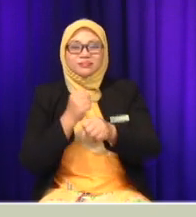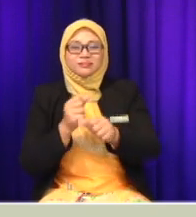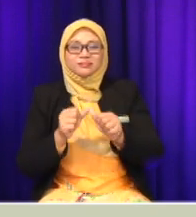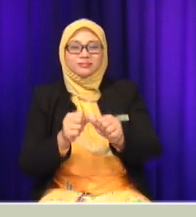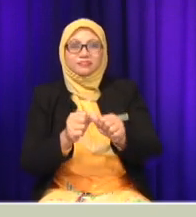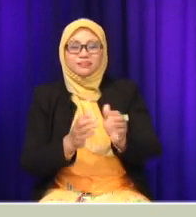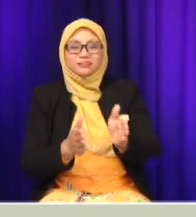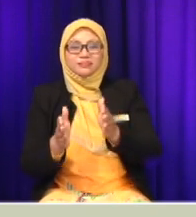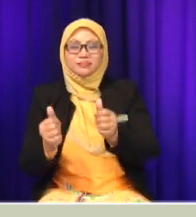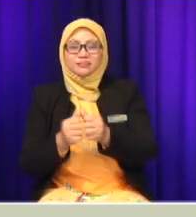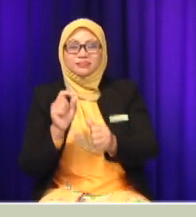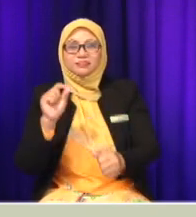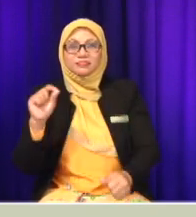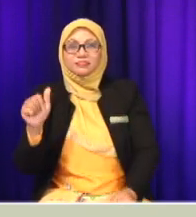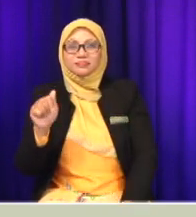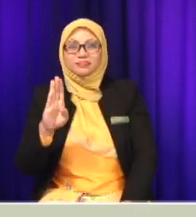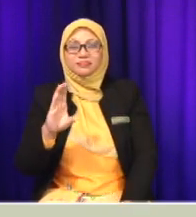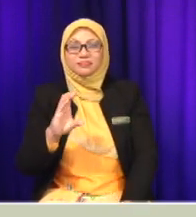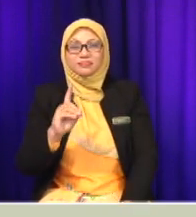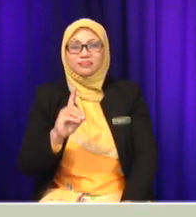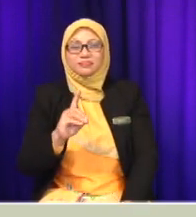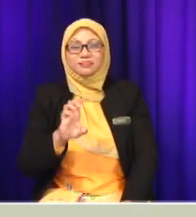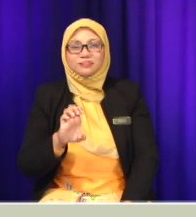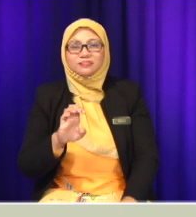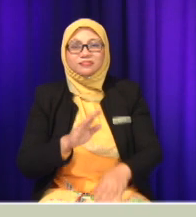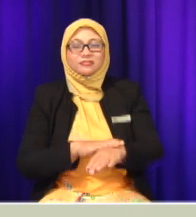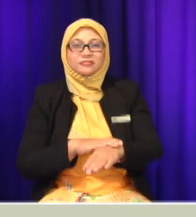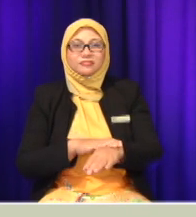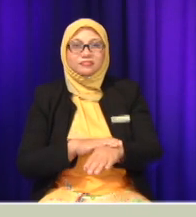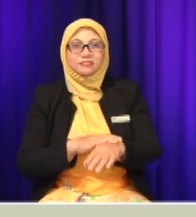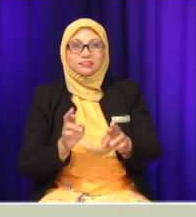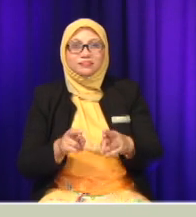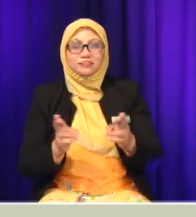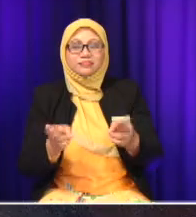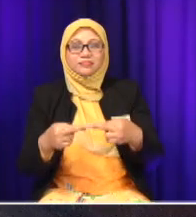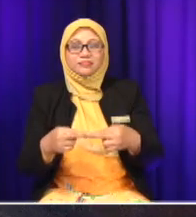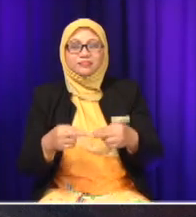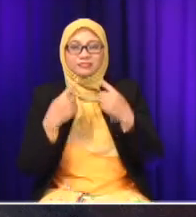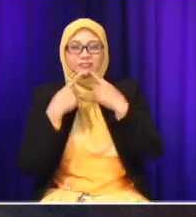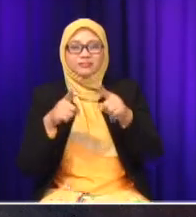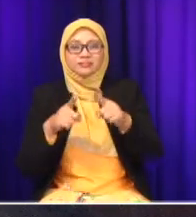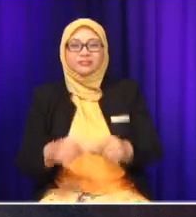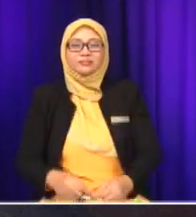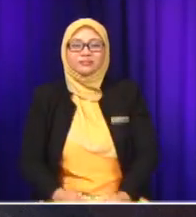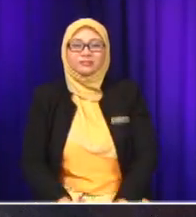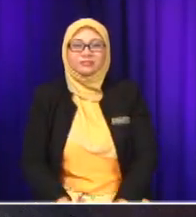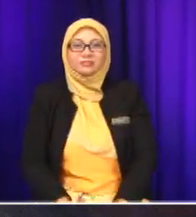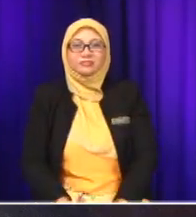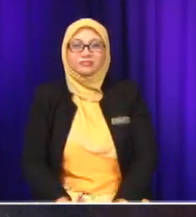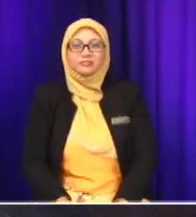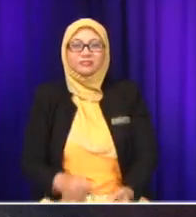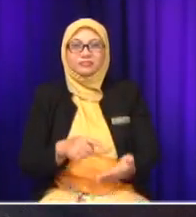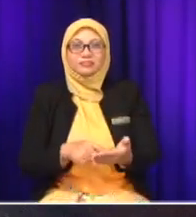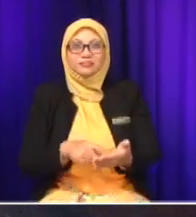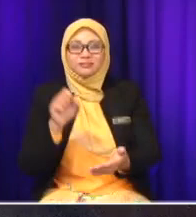betul dengan menulis a b c d atau e pada ruang jawapan Siapa pula yang nak Cuba soalan ni ni soalan sus langkah ni kalau